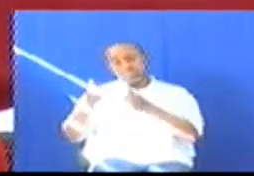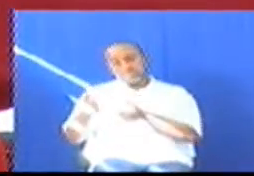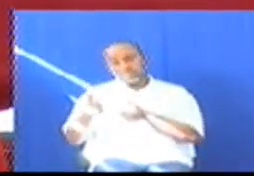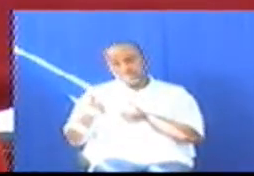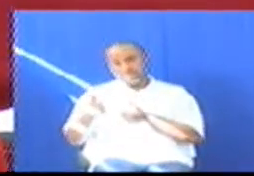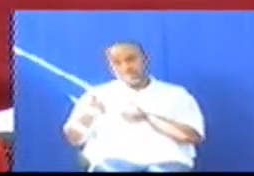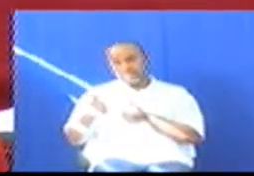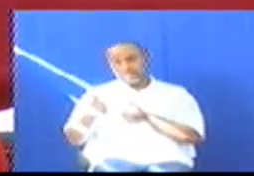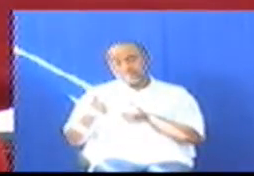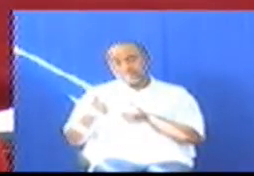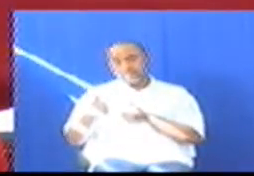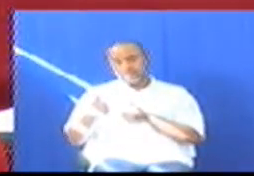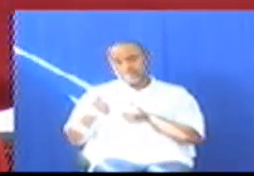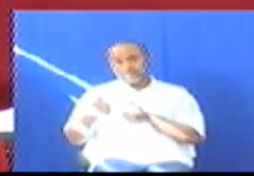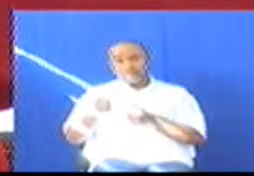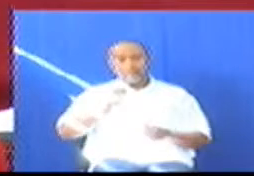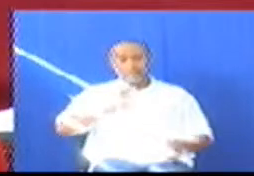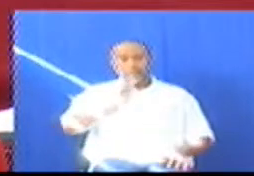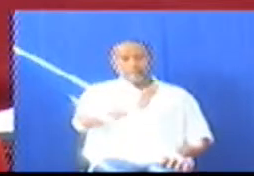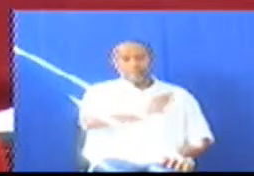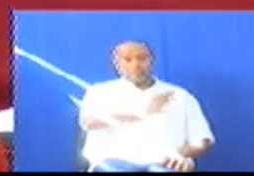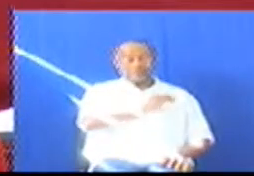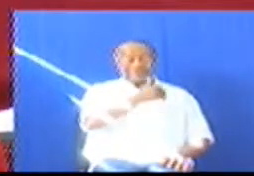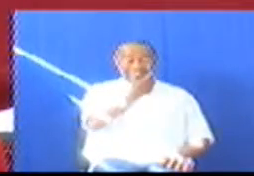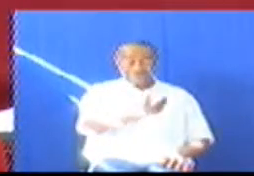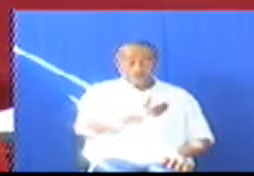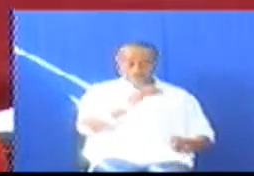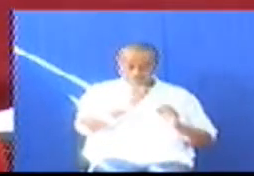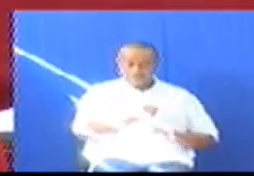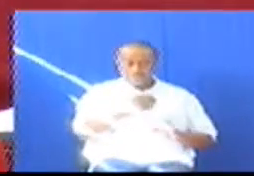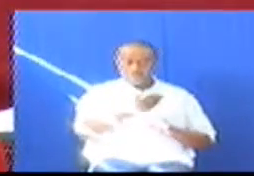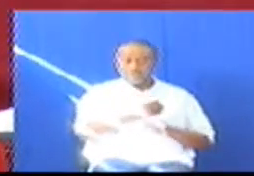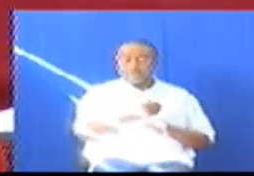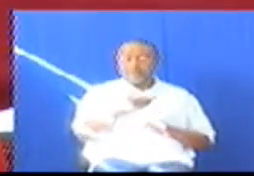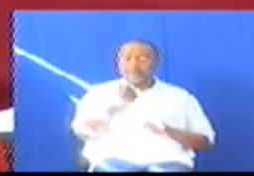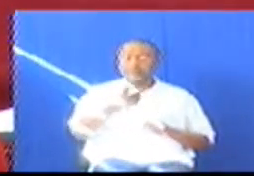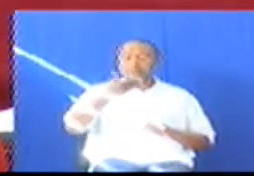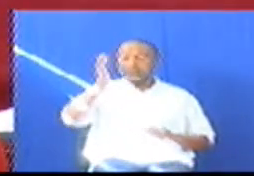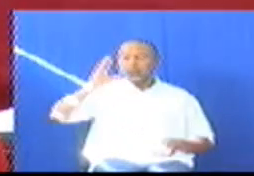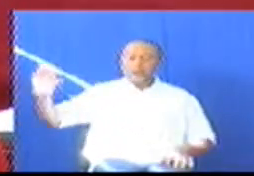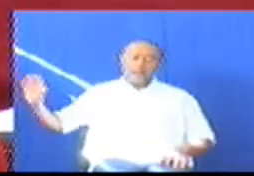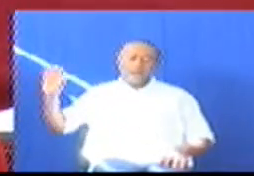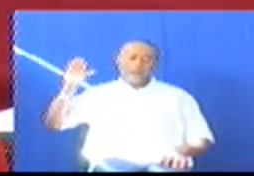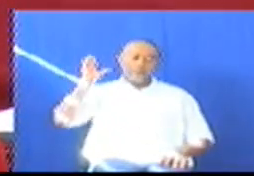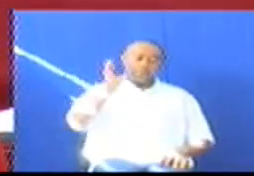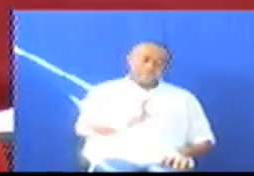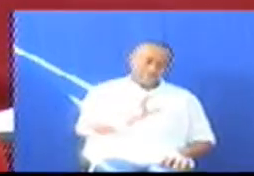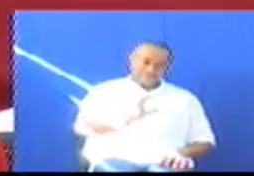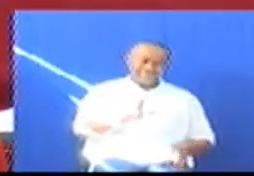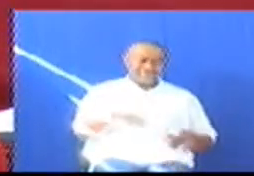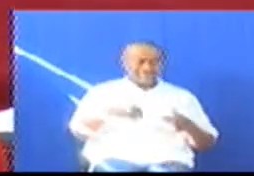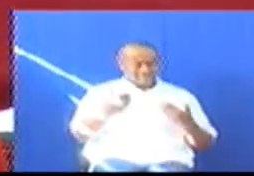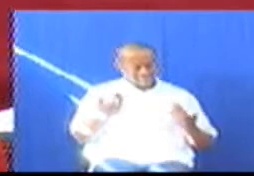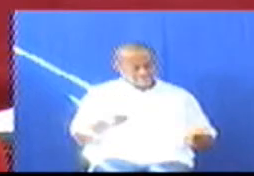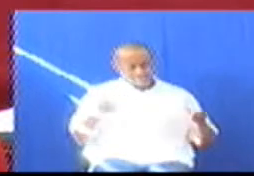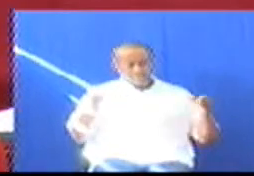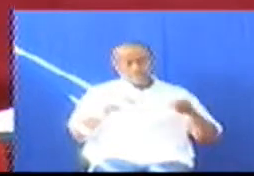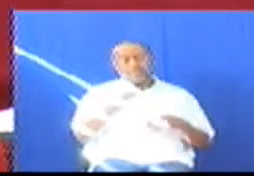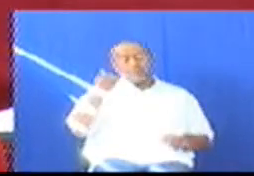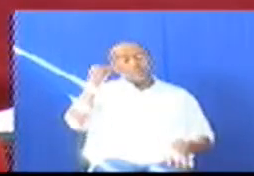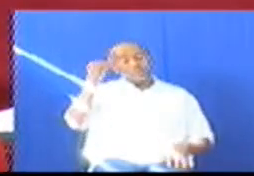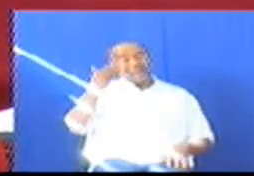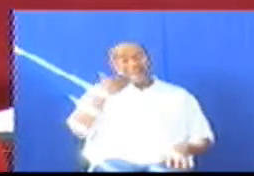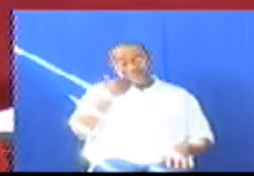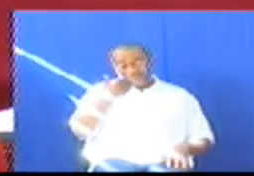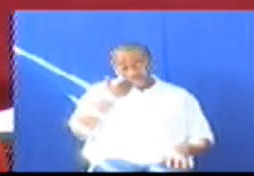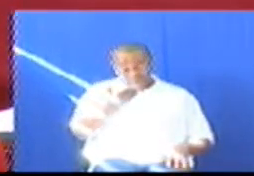namna kujiendesha mpaka zipate ruzuku serikalini. Kwa hiyo kamati yetu inashauri kwamba serikali ione